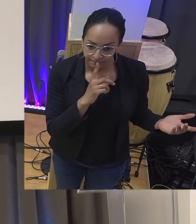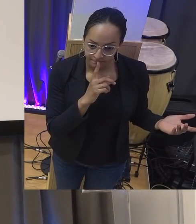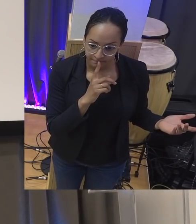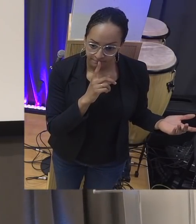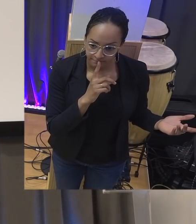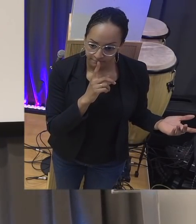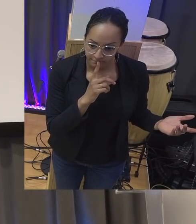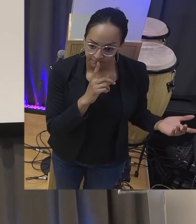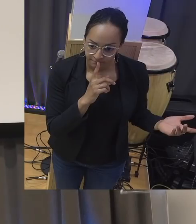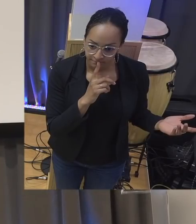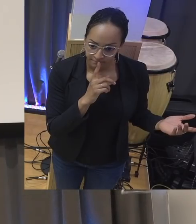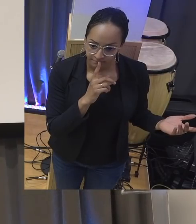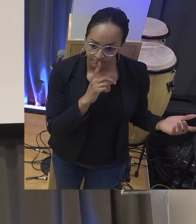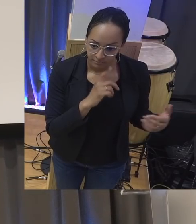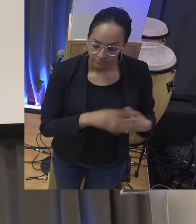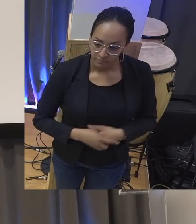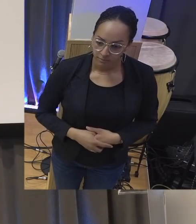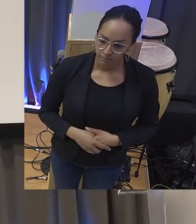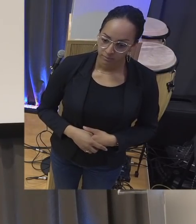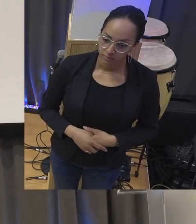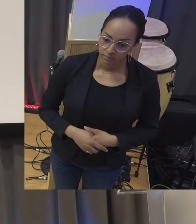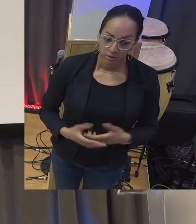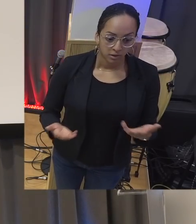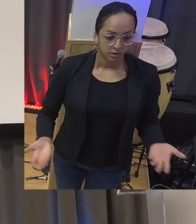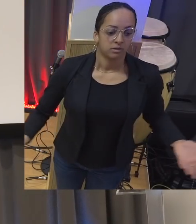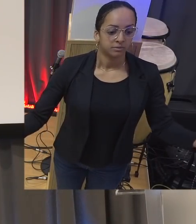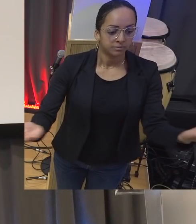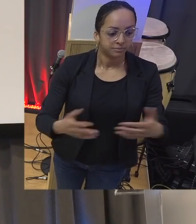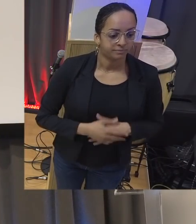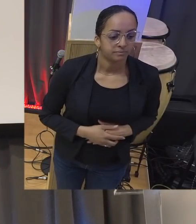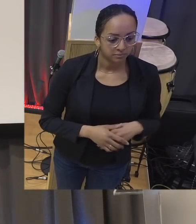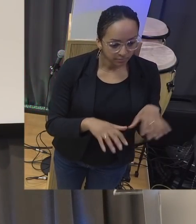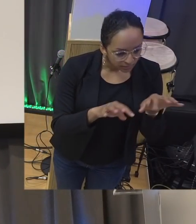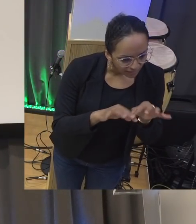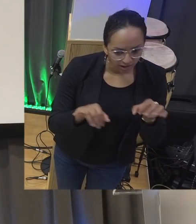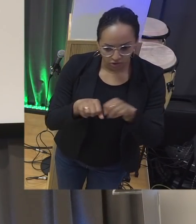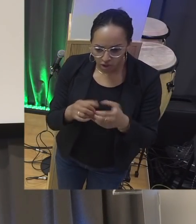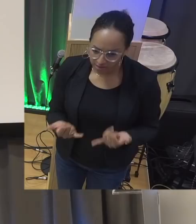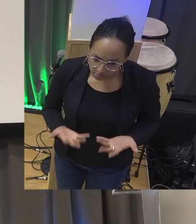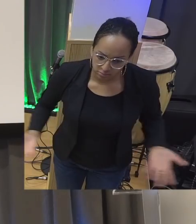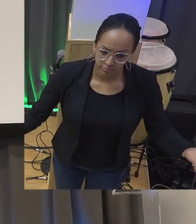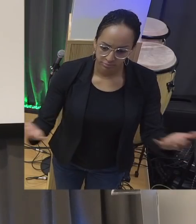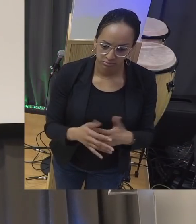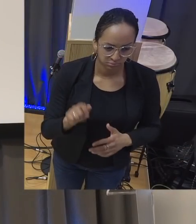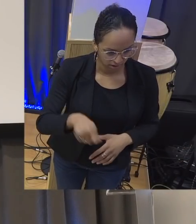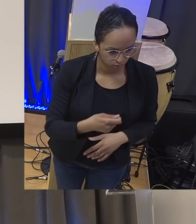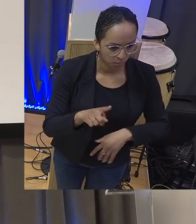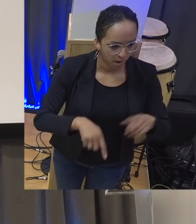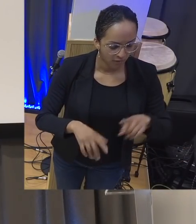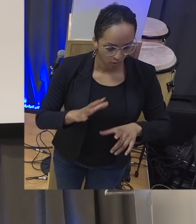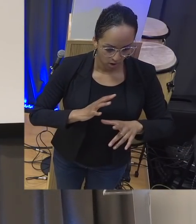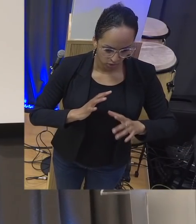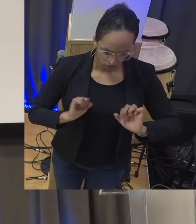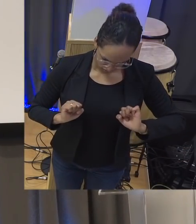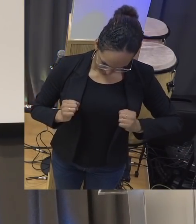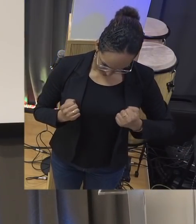Avec nos frères et sœurs dans l'église, même s'il y en a un qui hausse le ton, c'est pas tellement les